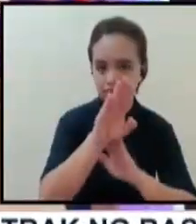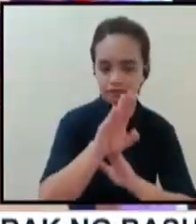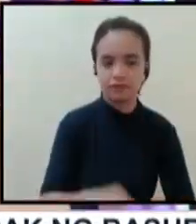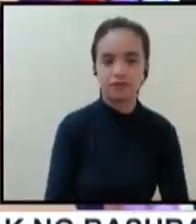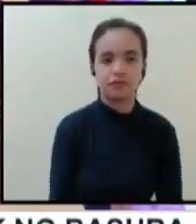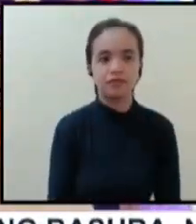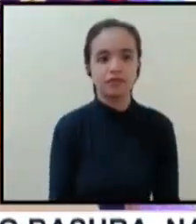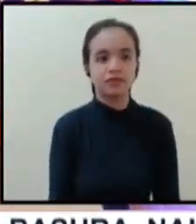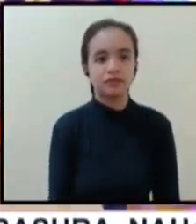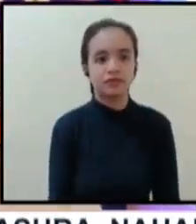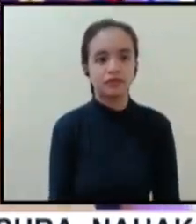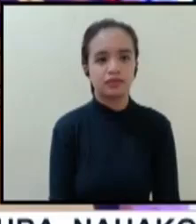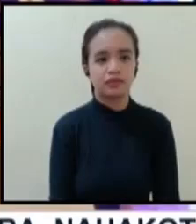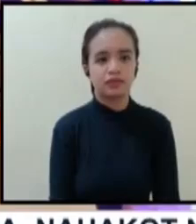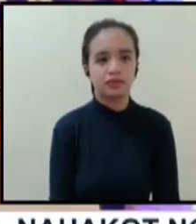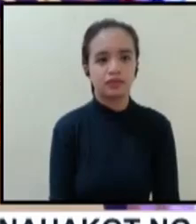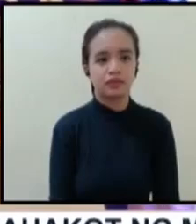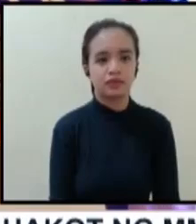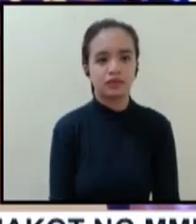So today